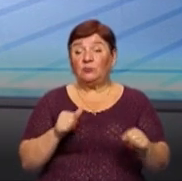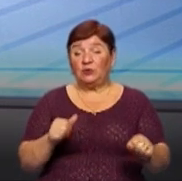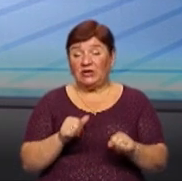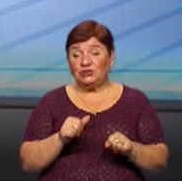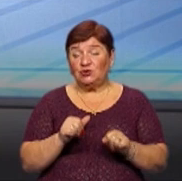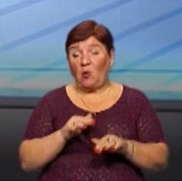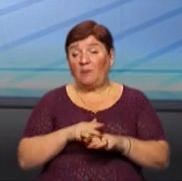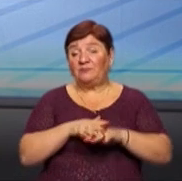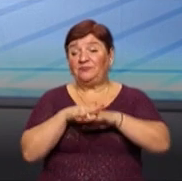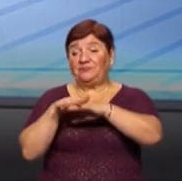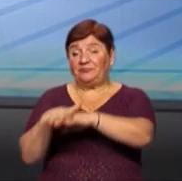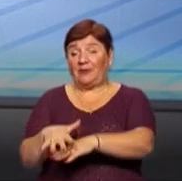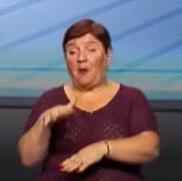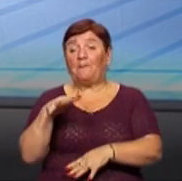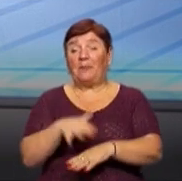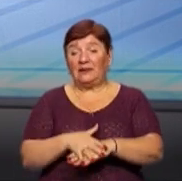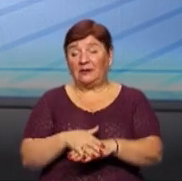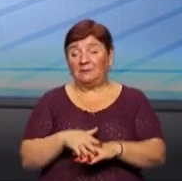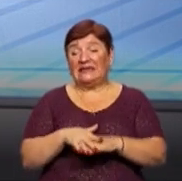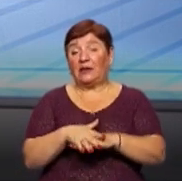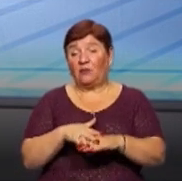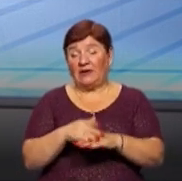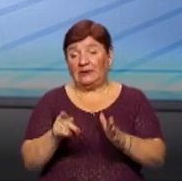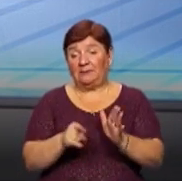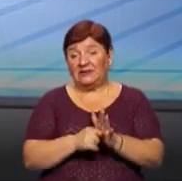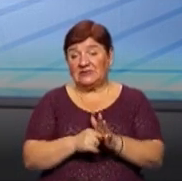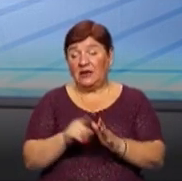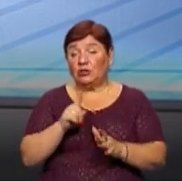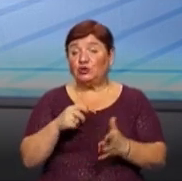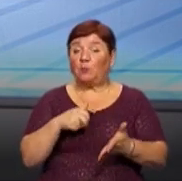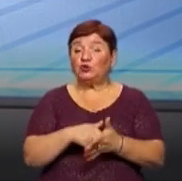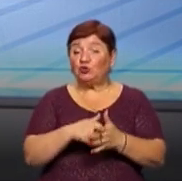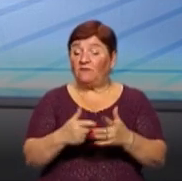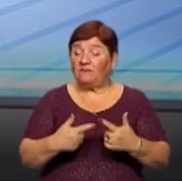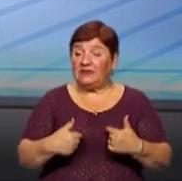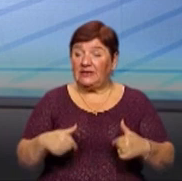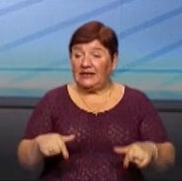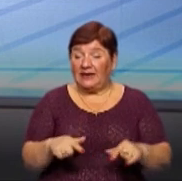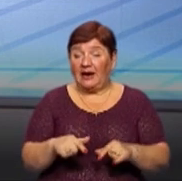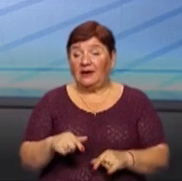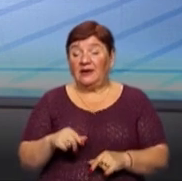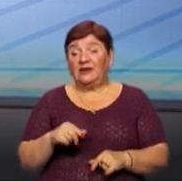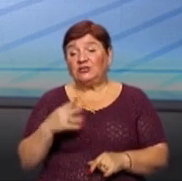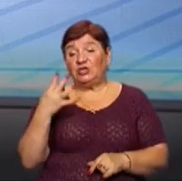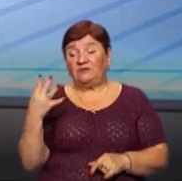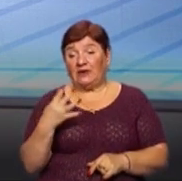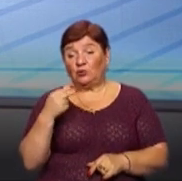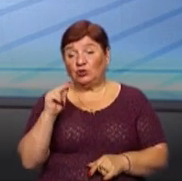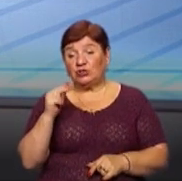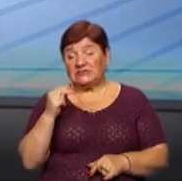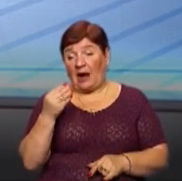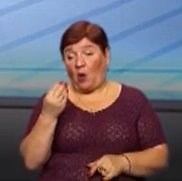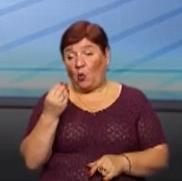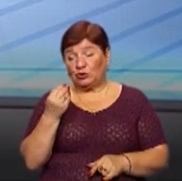зараховуємо, відсилаємо банкам нарахування. Щодо поштових відділень, йде друкування відомостей, і з 4 числа